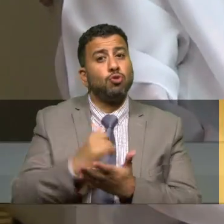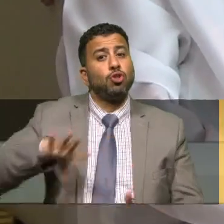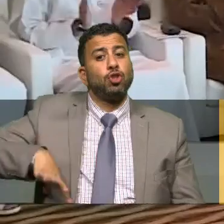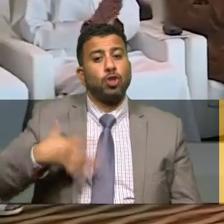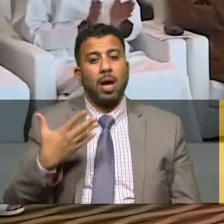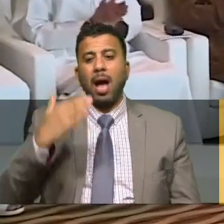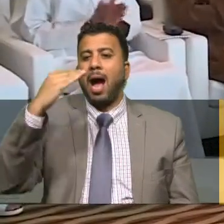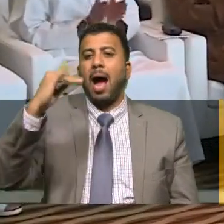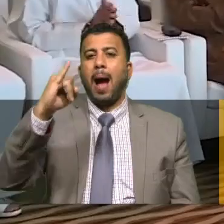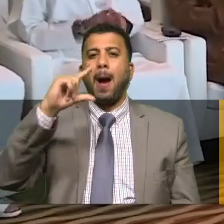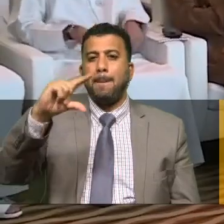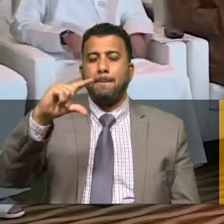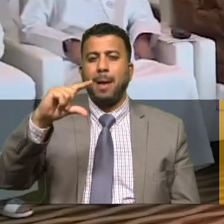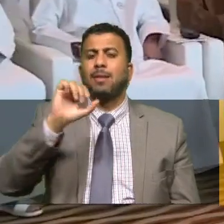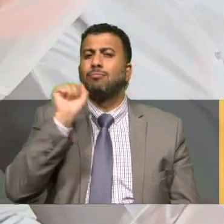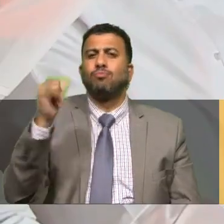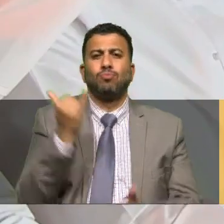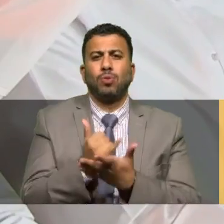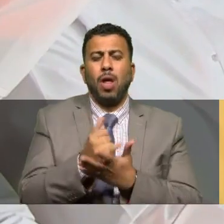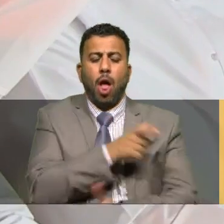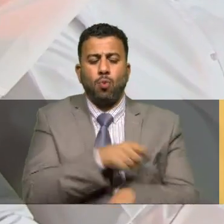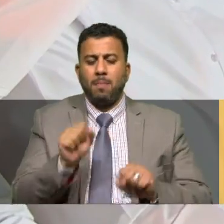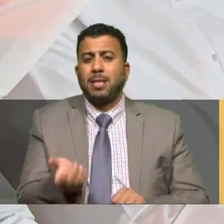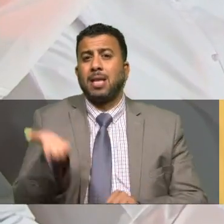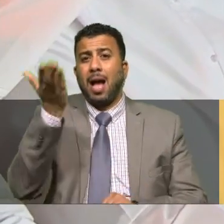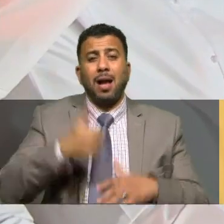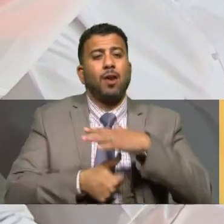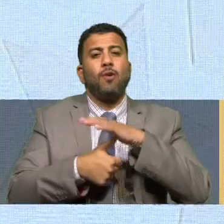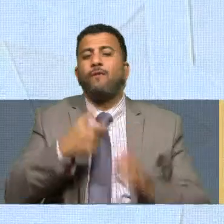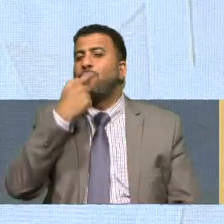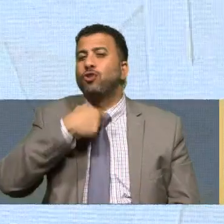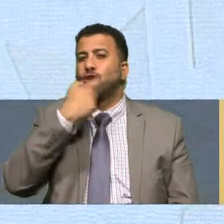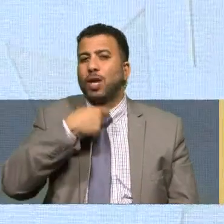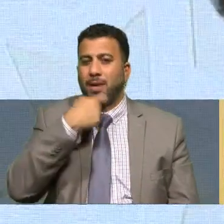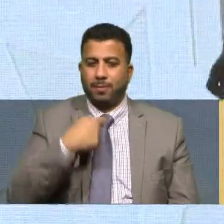الشيخ محمد بن محمد الشرقي عضو المجلس الأعلى حاكم الفجيرة.